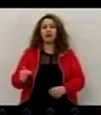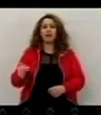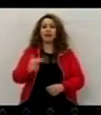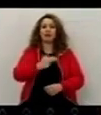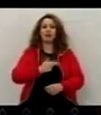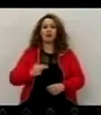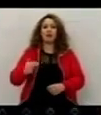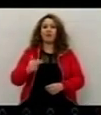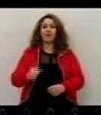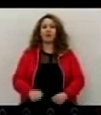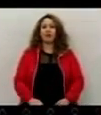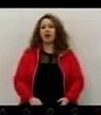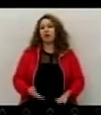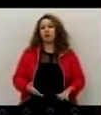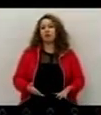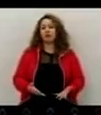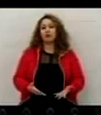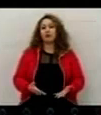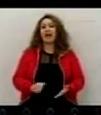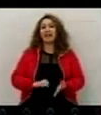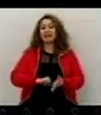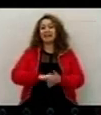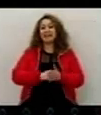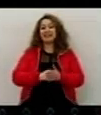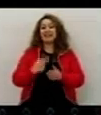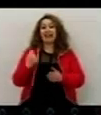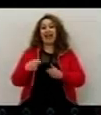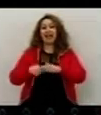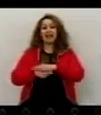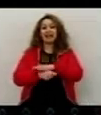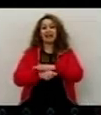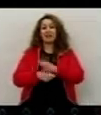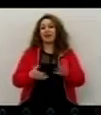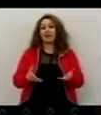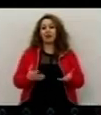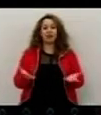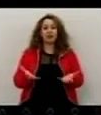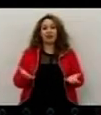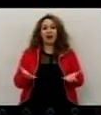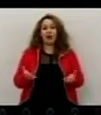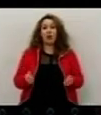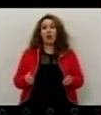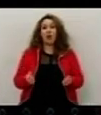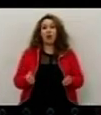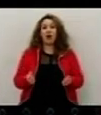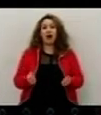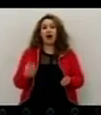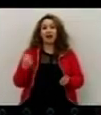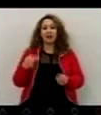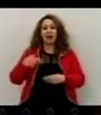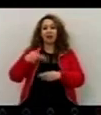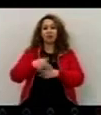المواطنة. فالأزمة المالية التي تمر بها البلاد ناتجة في الأساس عن الاعتماد الكلي على عائدات